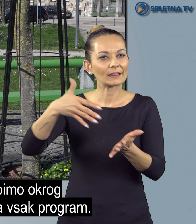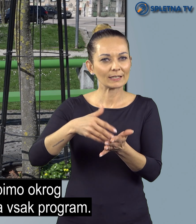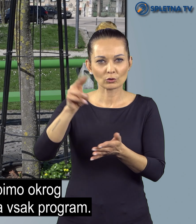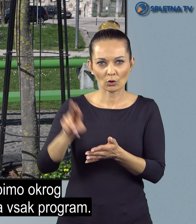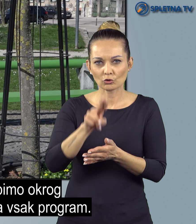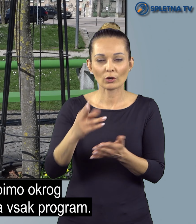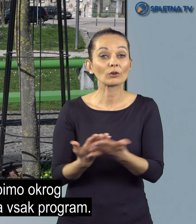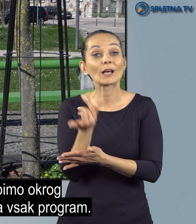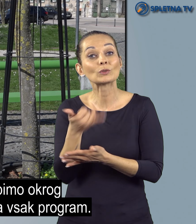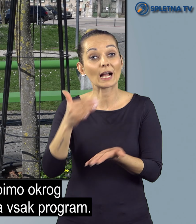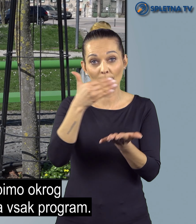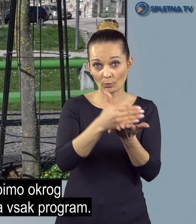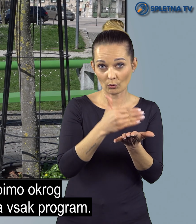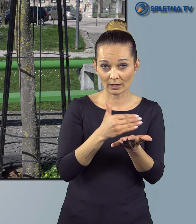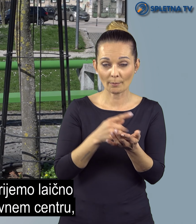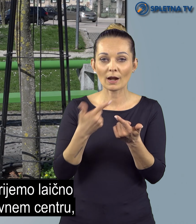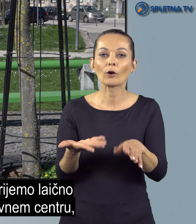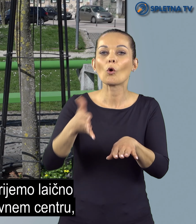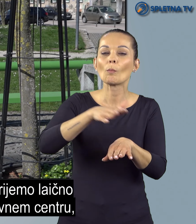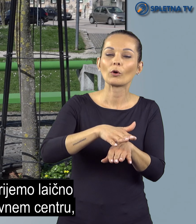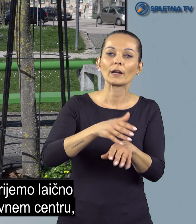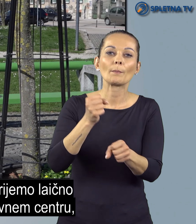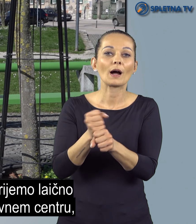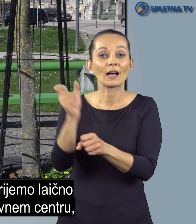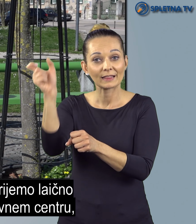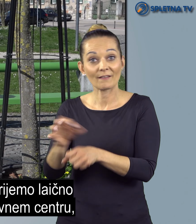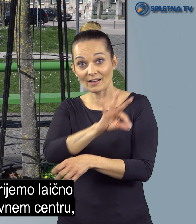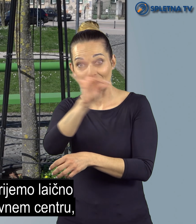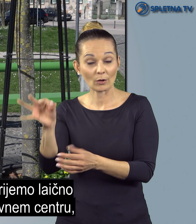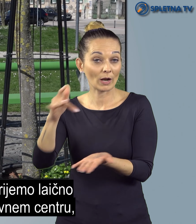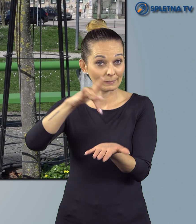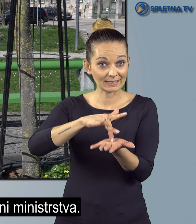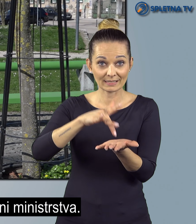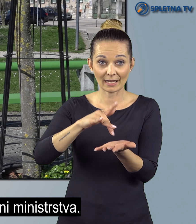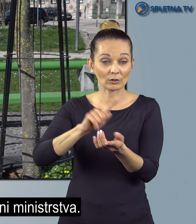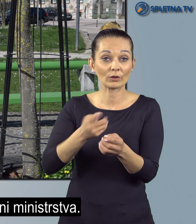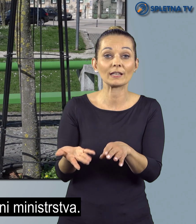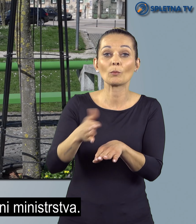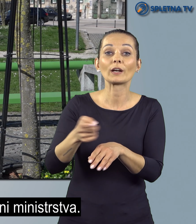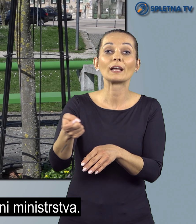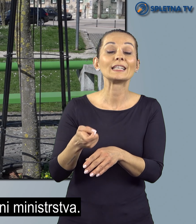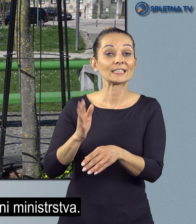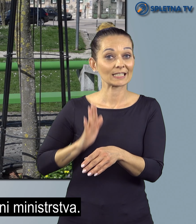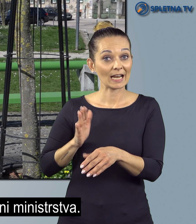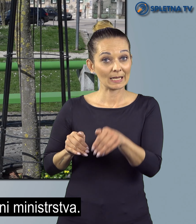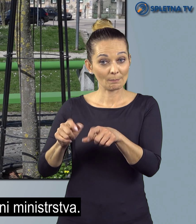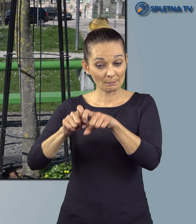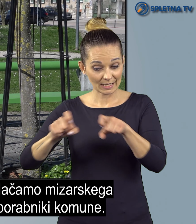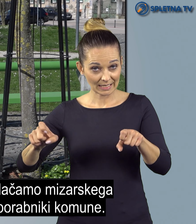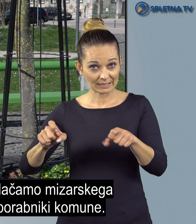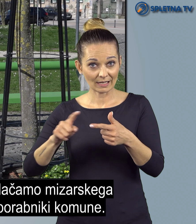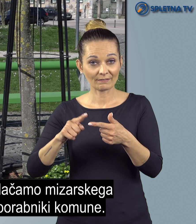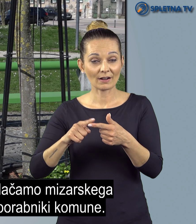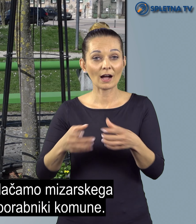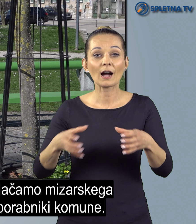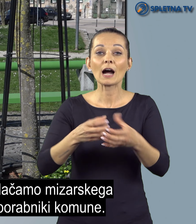5000 evrov za vsak program, s tem krijemo lahko laično delavko v dnevnem centru, ki ni krita strani ministrstva,